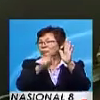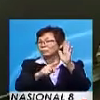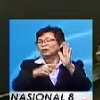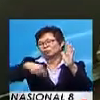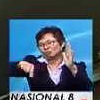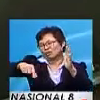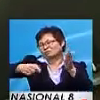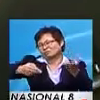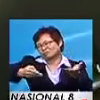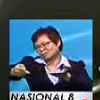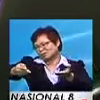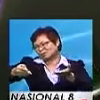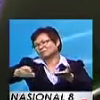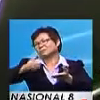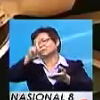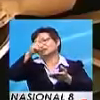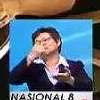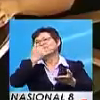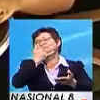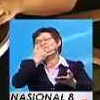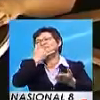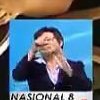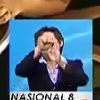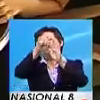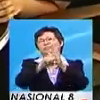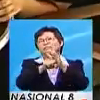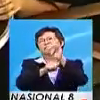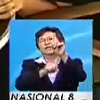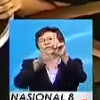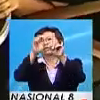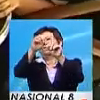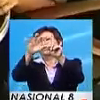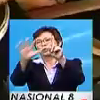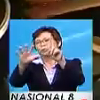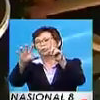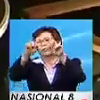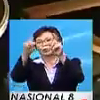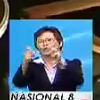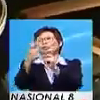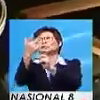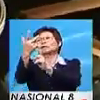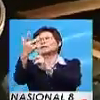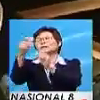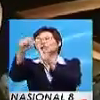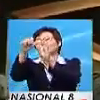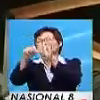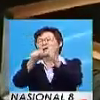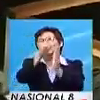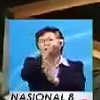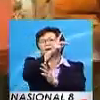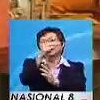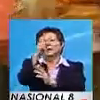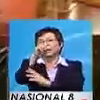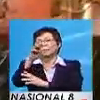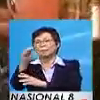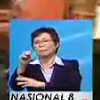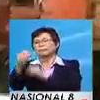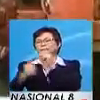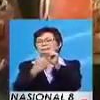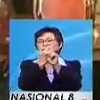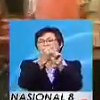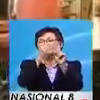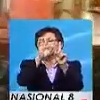perkhidmatan adalah satu kesalahan di bawah seksyen 105 kur t akta komunikasi dan multimedia